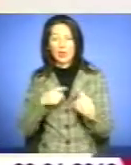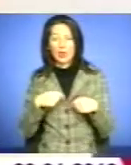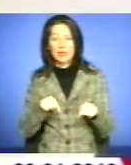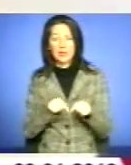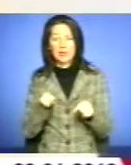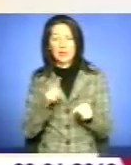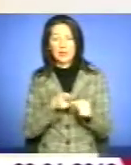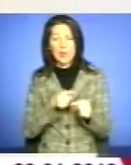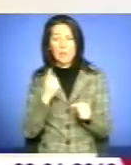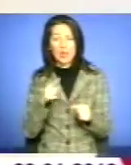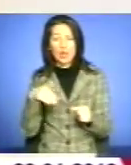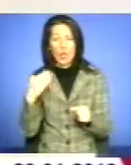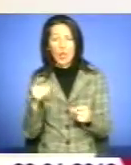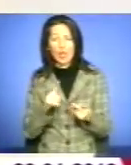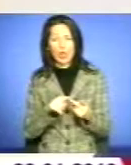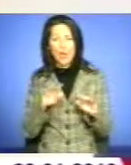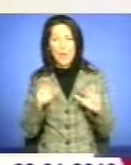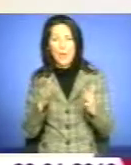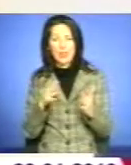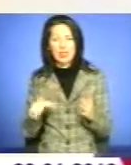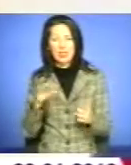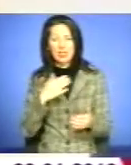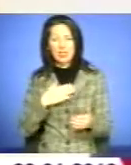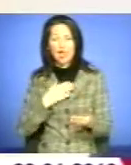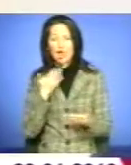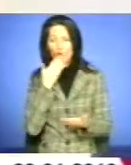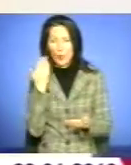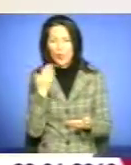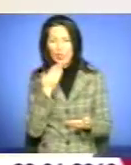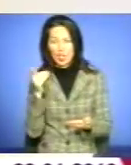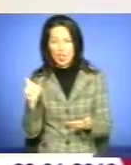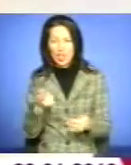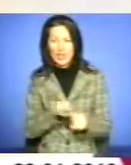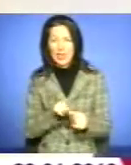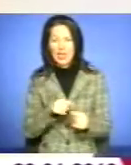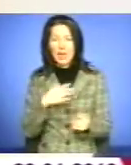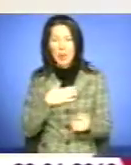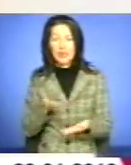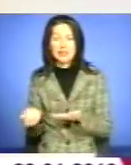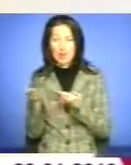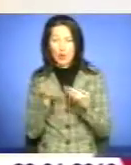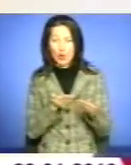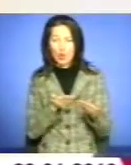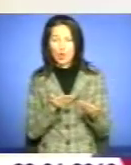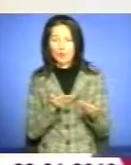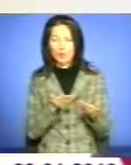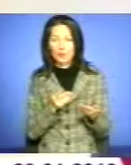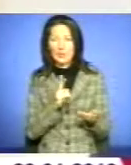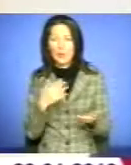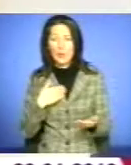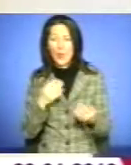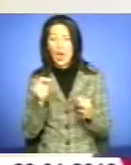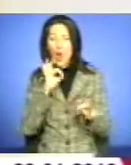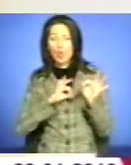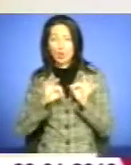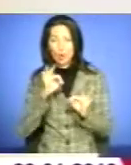перший момент. Другий момент – всі наші доповідачі, яких ми запрошуємо, з якими ми